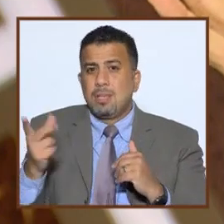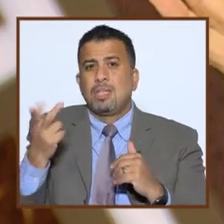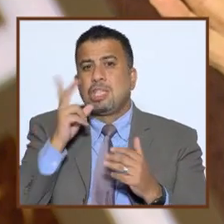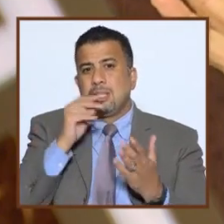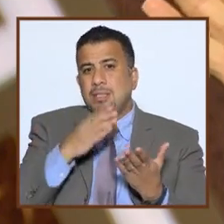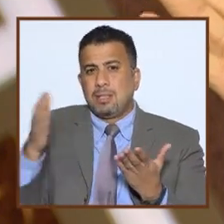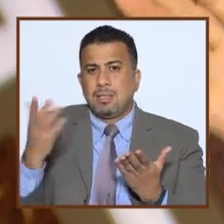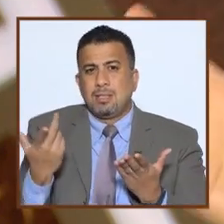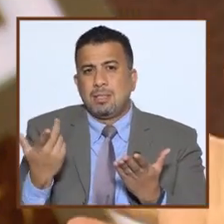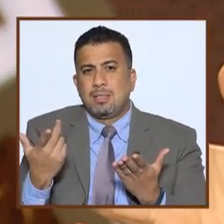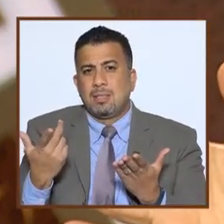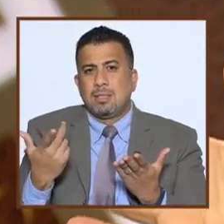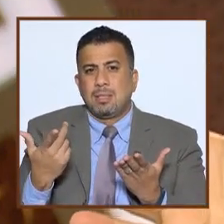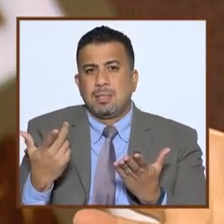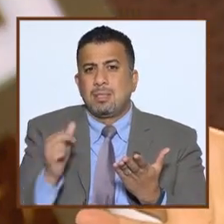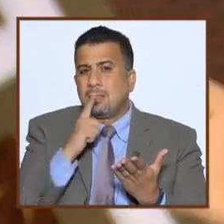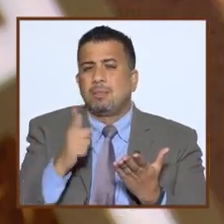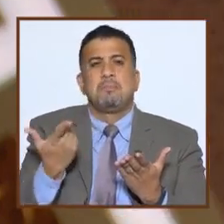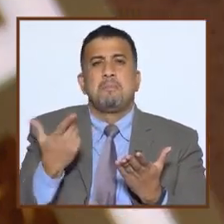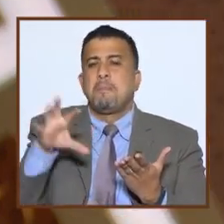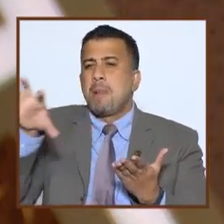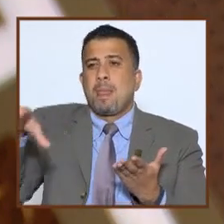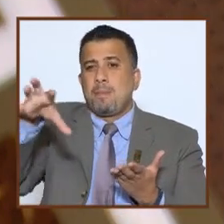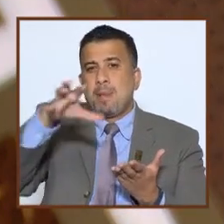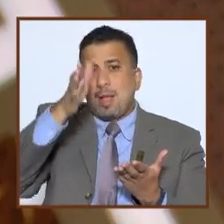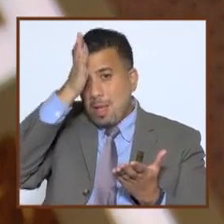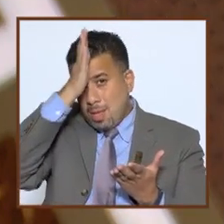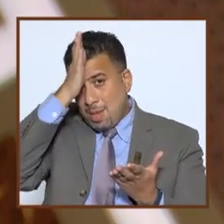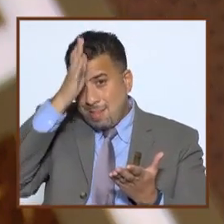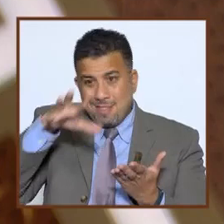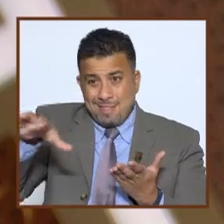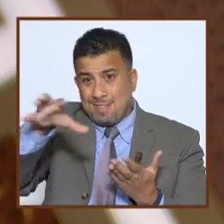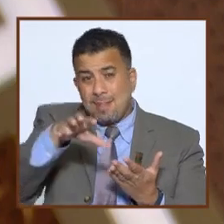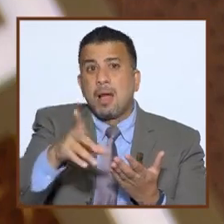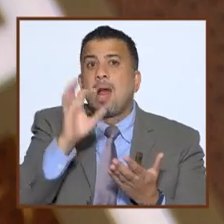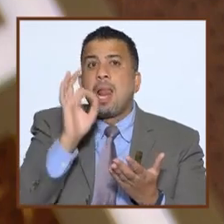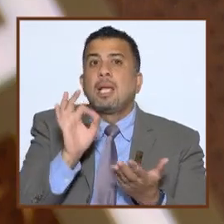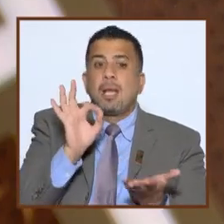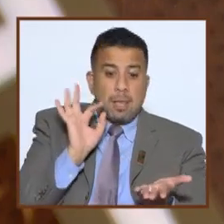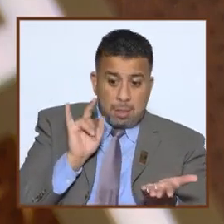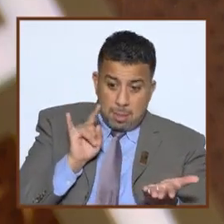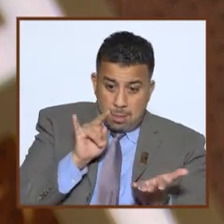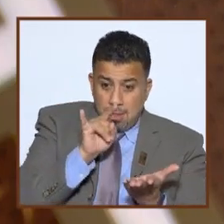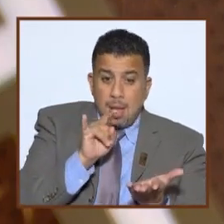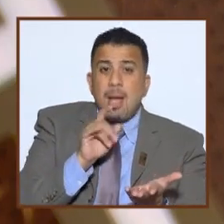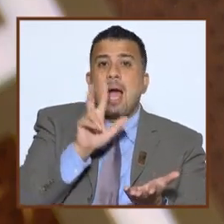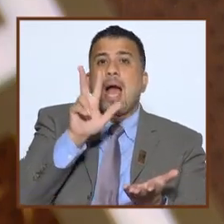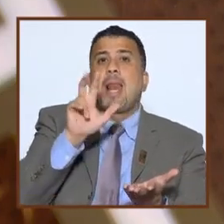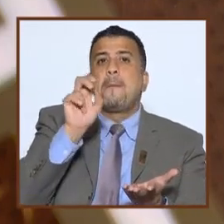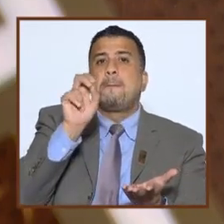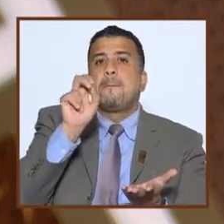الشام او كنتم من جهه نجد مثلا او كنت من جهه العراق هذا جده ليس ليست ميقات